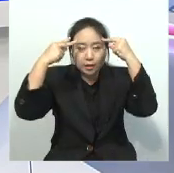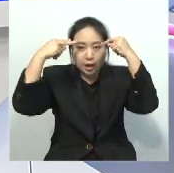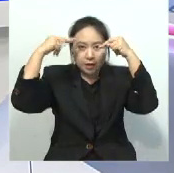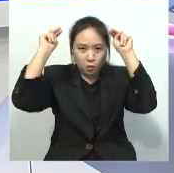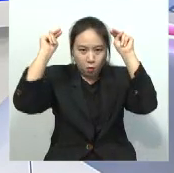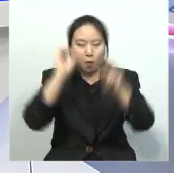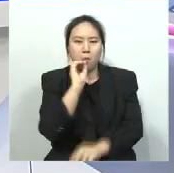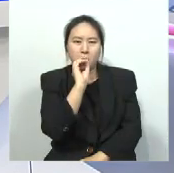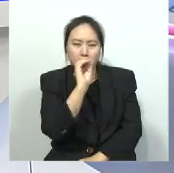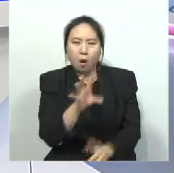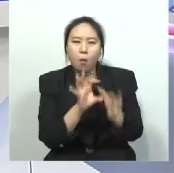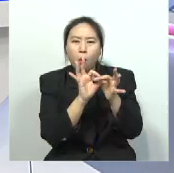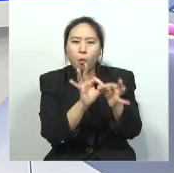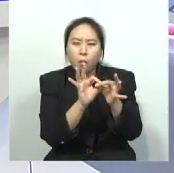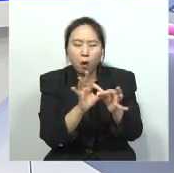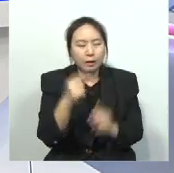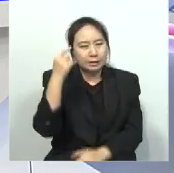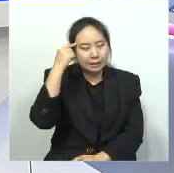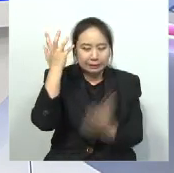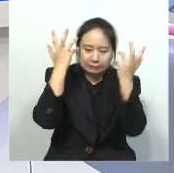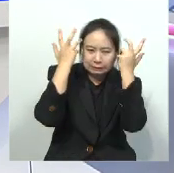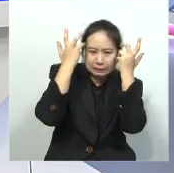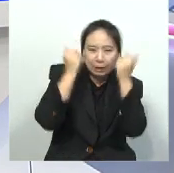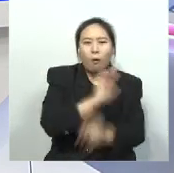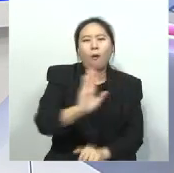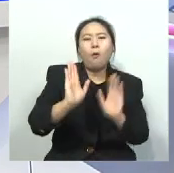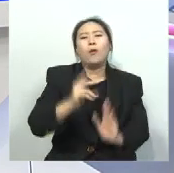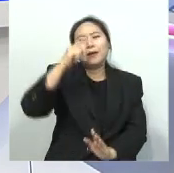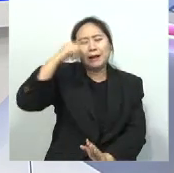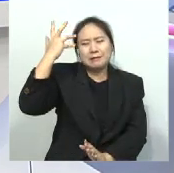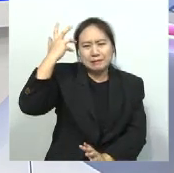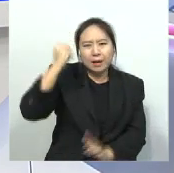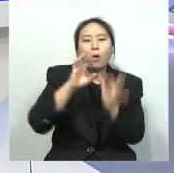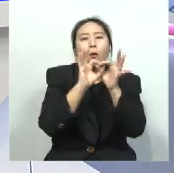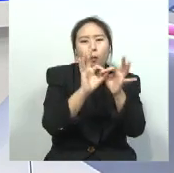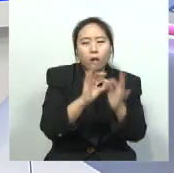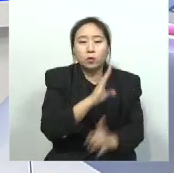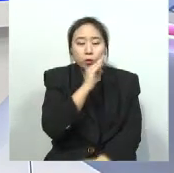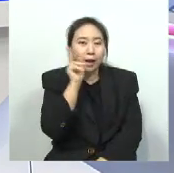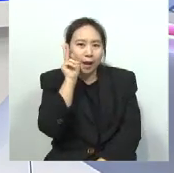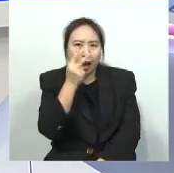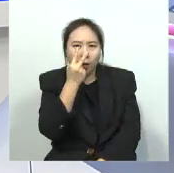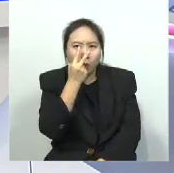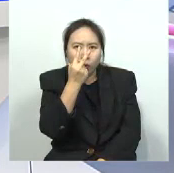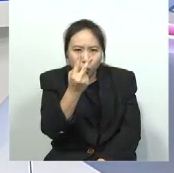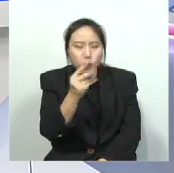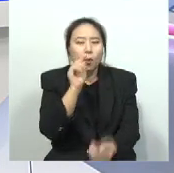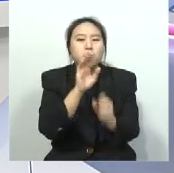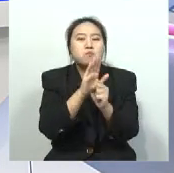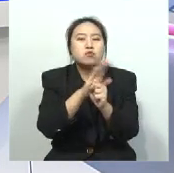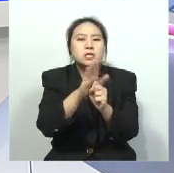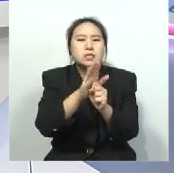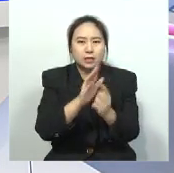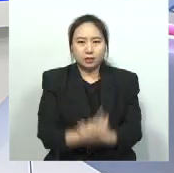ค่ะแสดงความเป็นห่วงเป็นใยเรื่องของสุขภาพจิตของคนไทยออกมาด้วยนะคะซึ่งเวลาที่ติดตามข่าวก็ต้องติดตามให้เหมาะสม